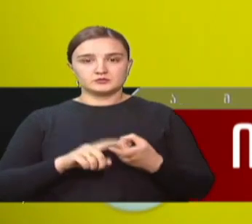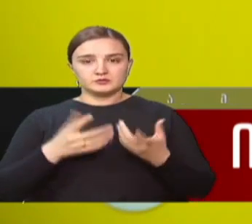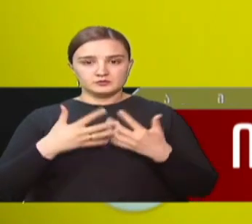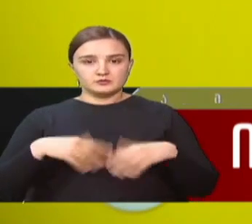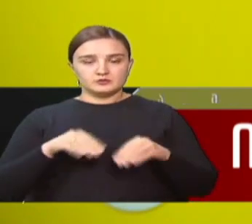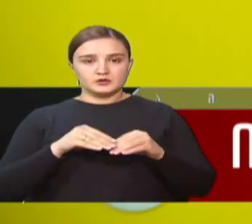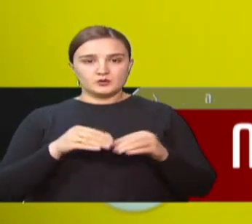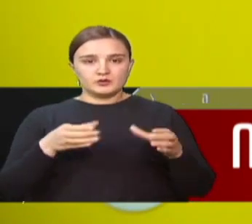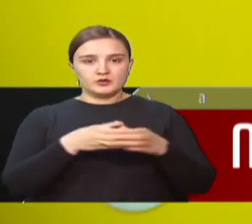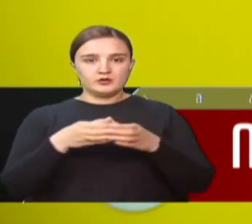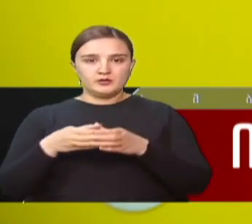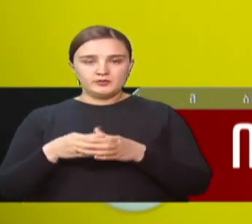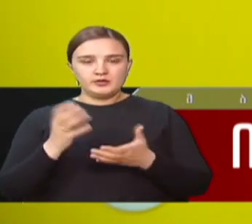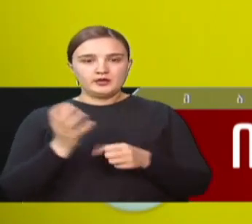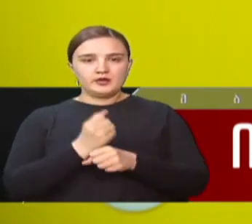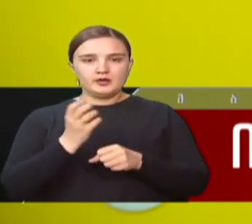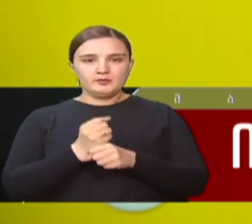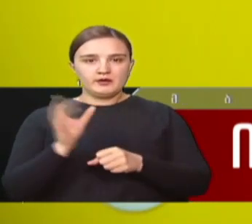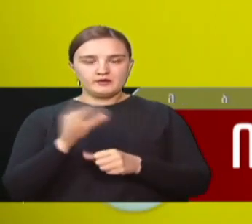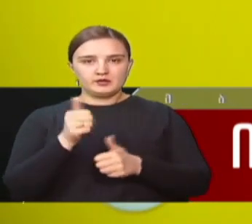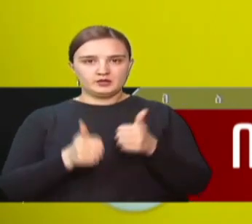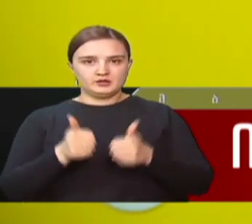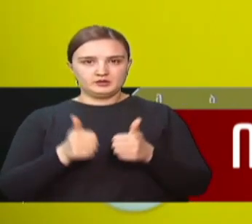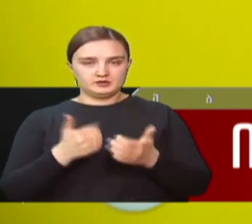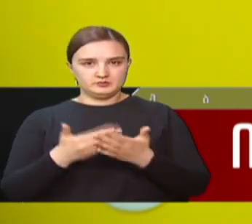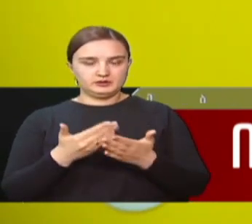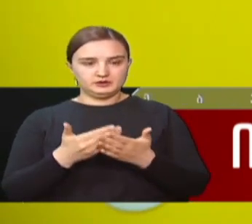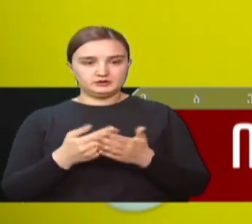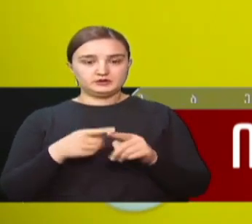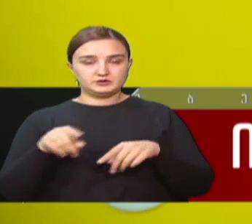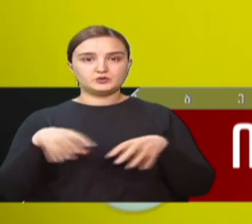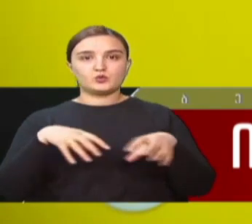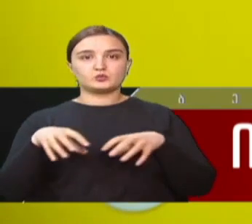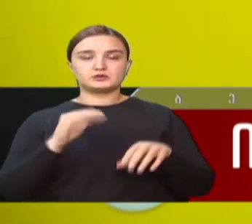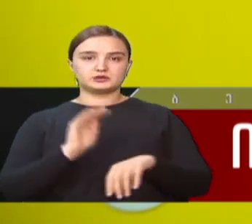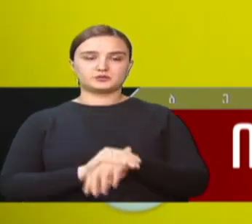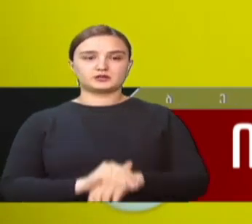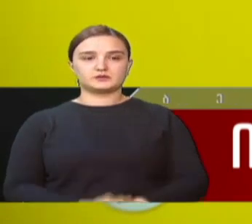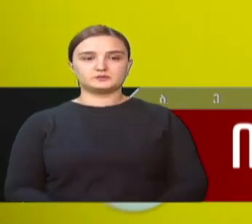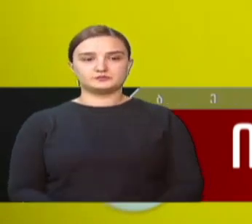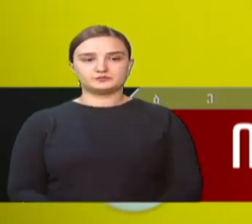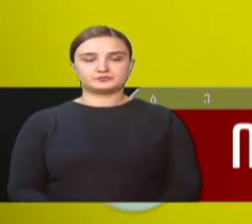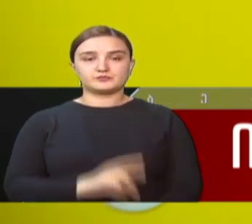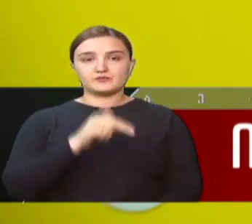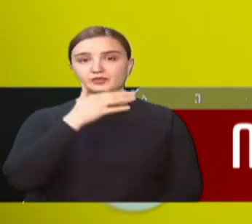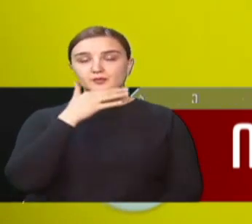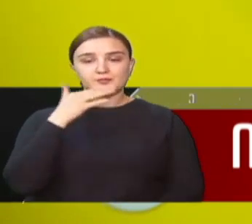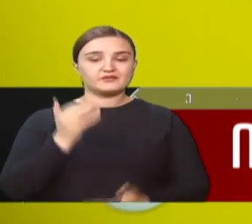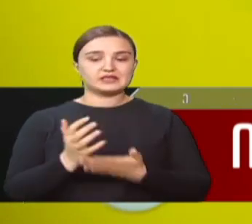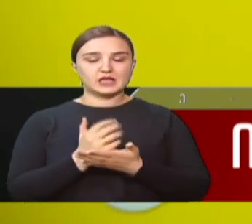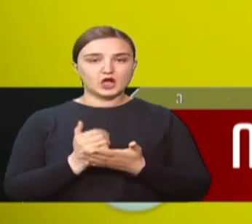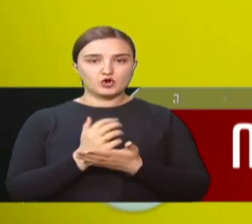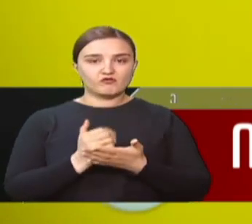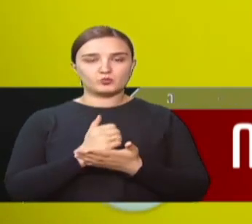ოჯახური კლანები იგებენ ამ ქვეყანაში ყველა ტენდერს, მაგალითად, ხო, ეს არის კორუფციის ფაქტი. და ბევრი სხვა